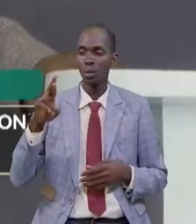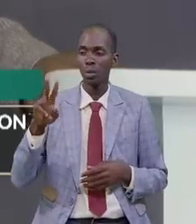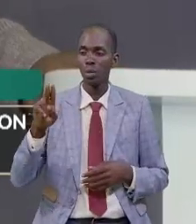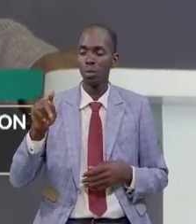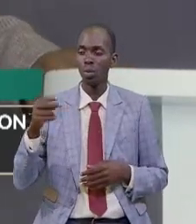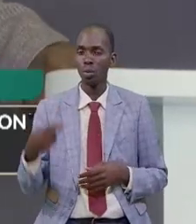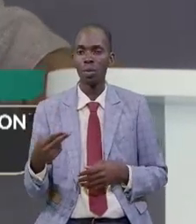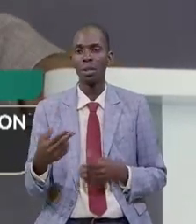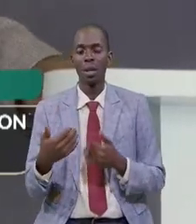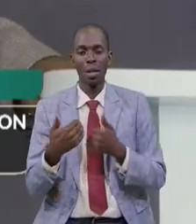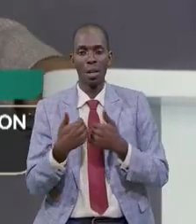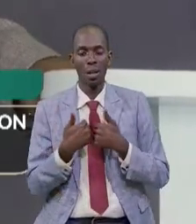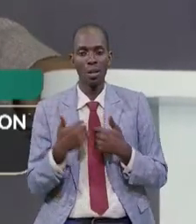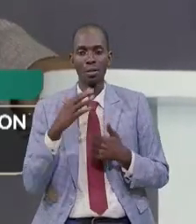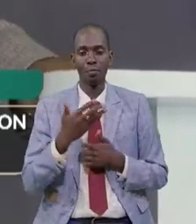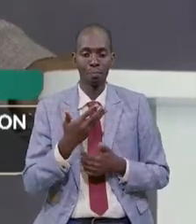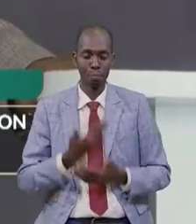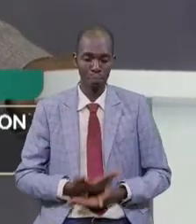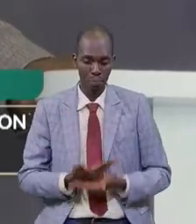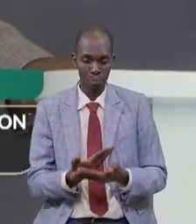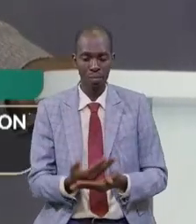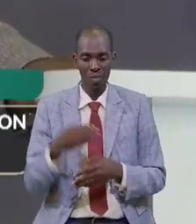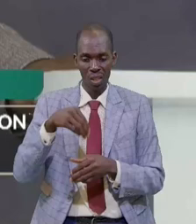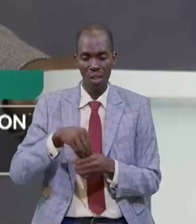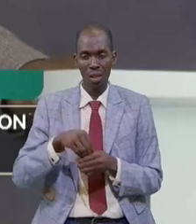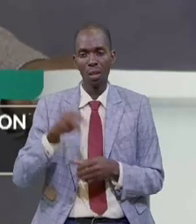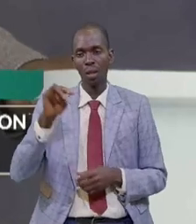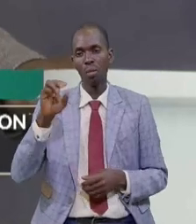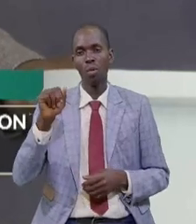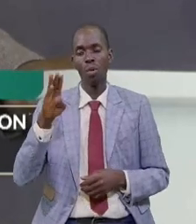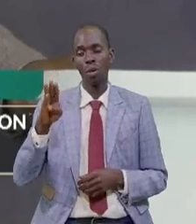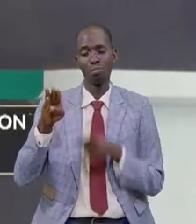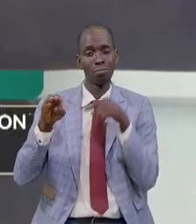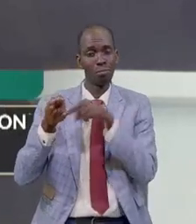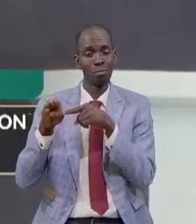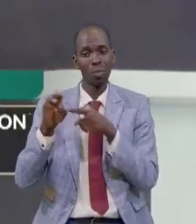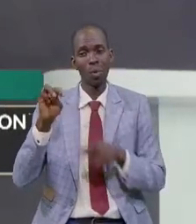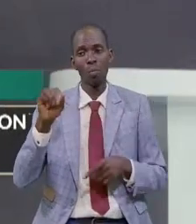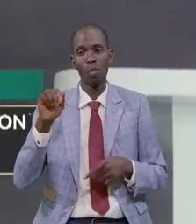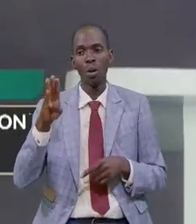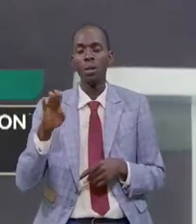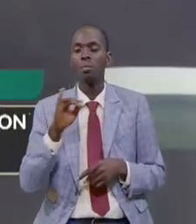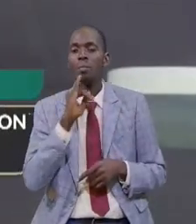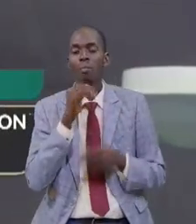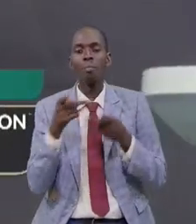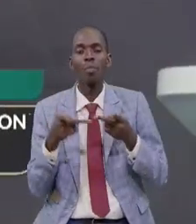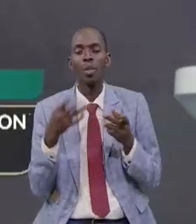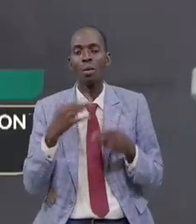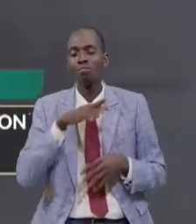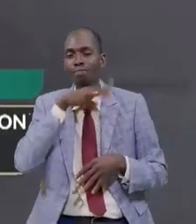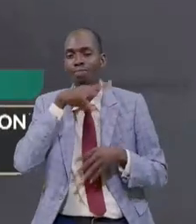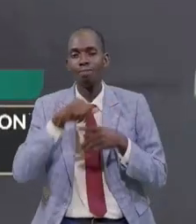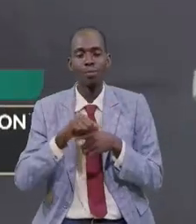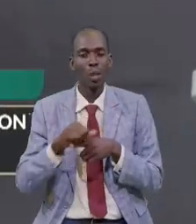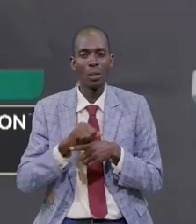avait ses racines à Moab était un pays de corruption la corruption